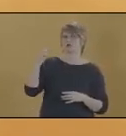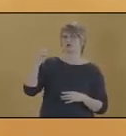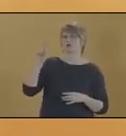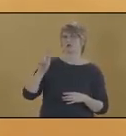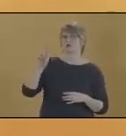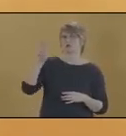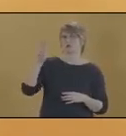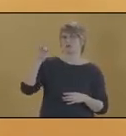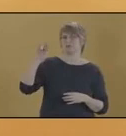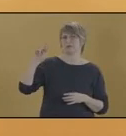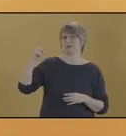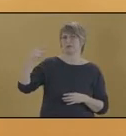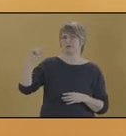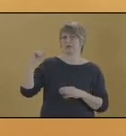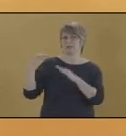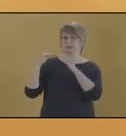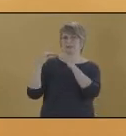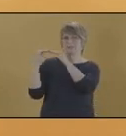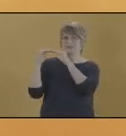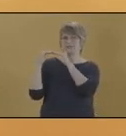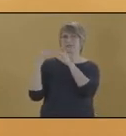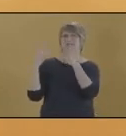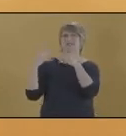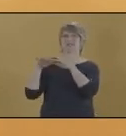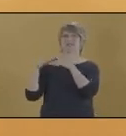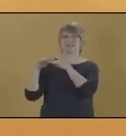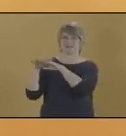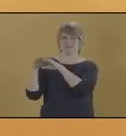das waren dann sozusagen die Peers, das war interdisziplinär.